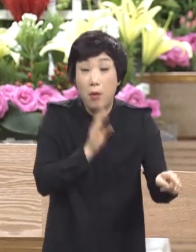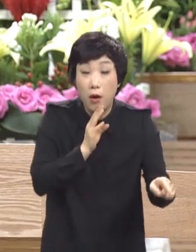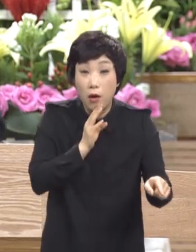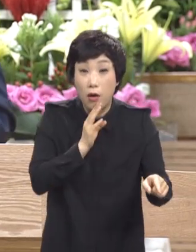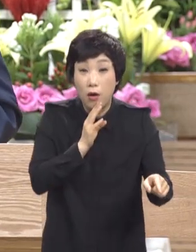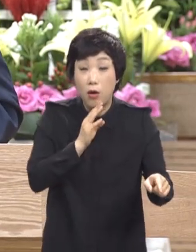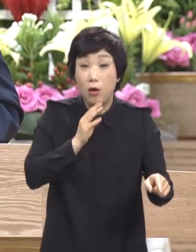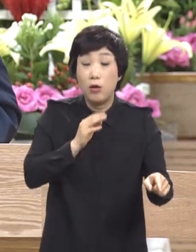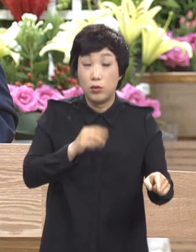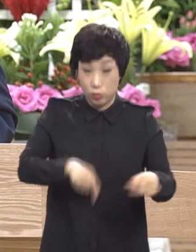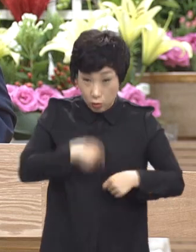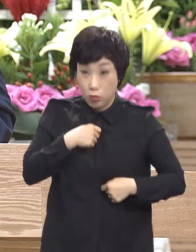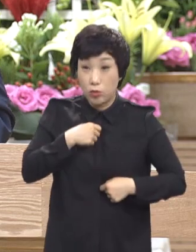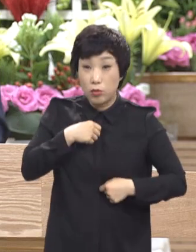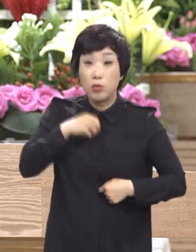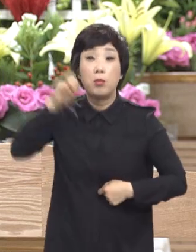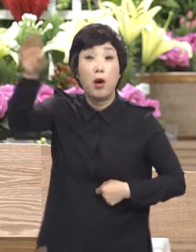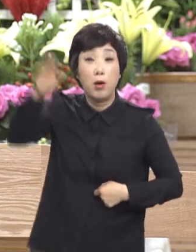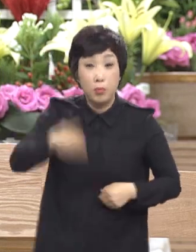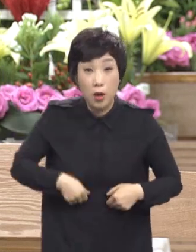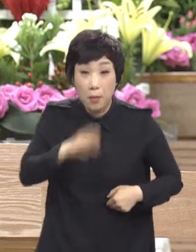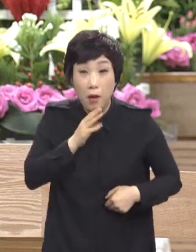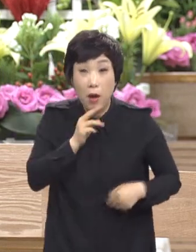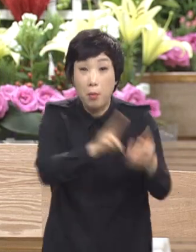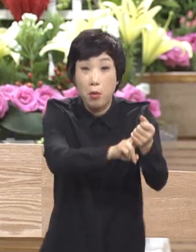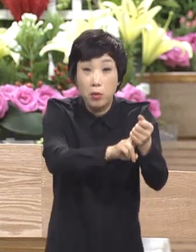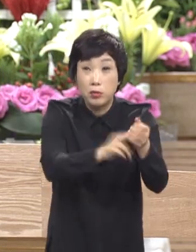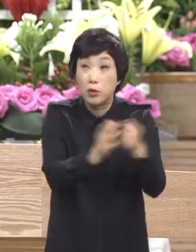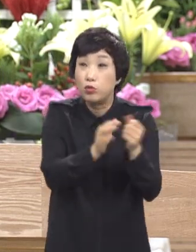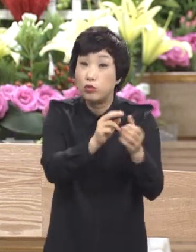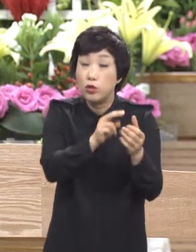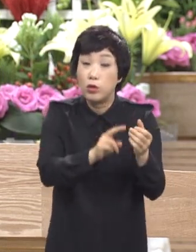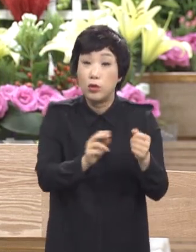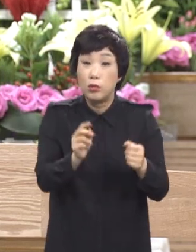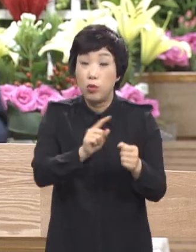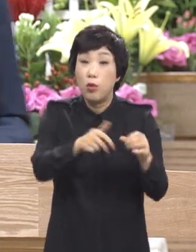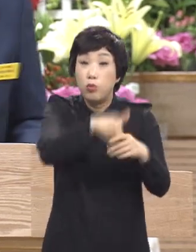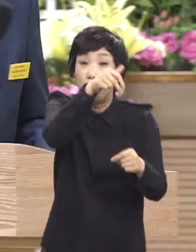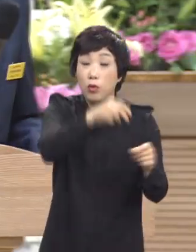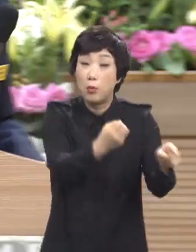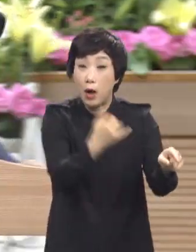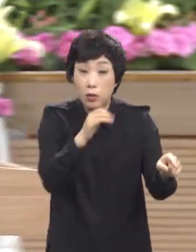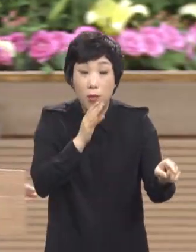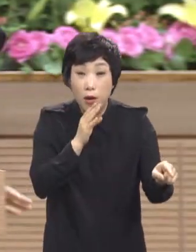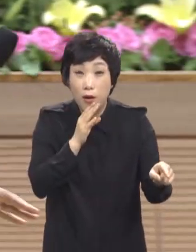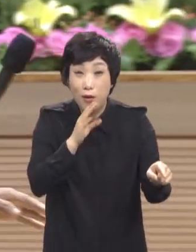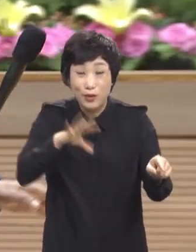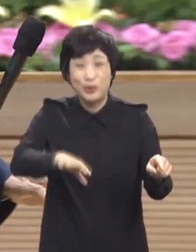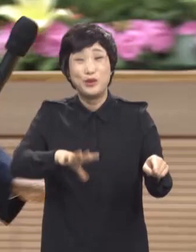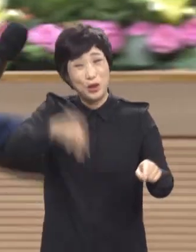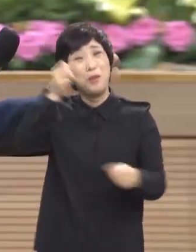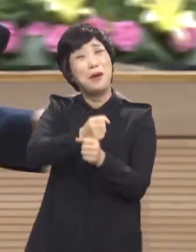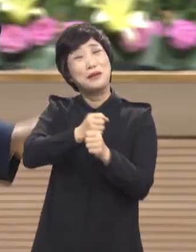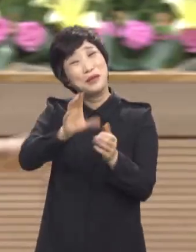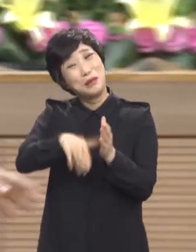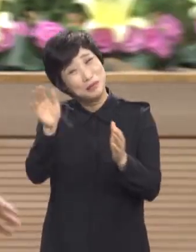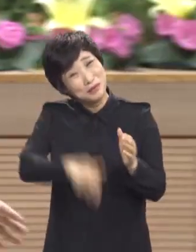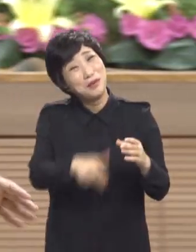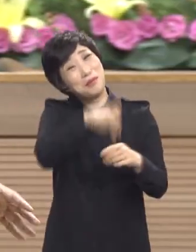숨었으면서 버섯을 숨었대요. 언제나 안 벗었어? 만들을 때부터 벗었는데.